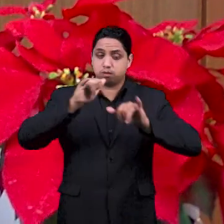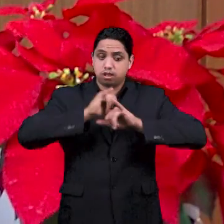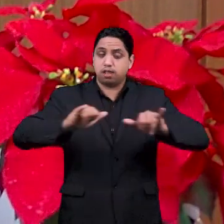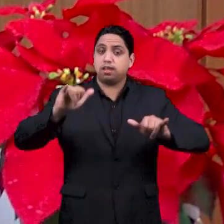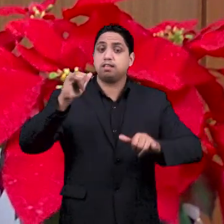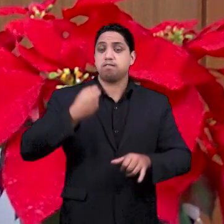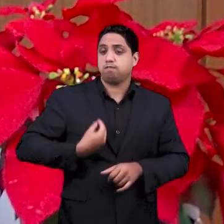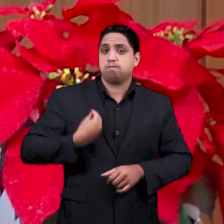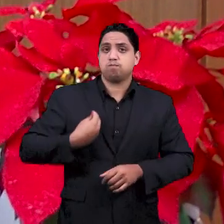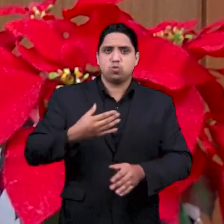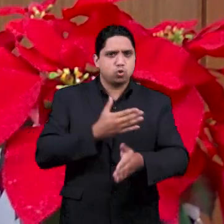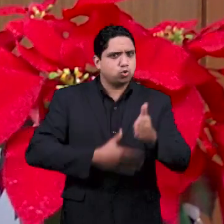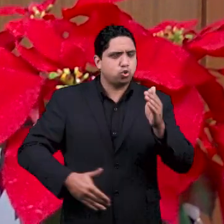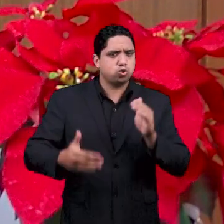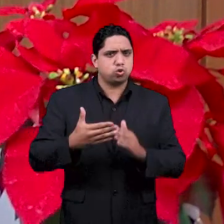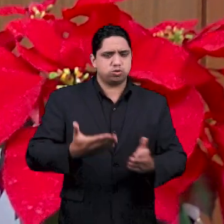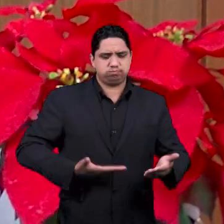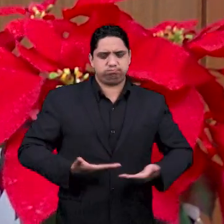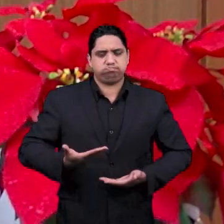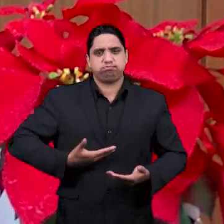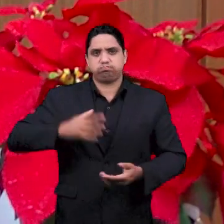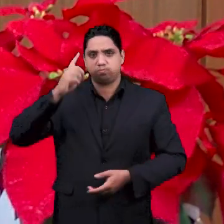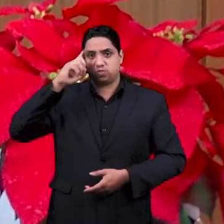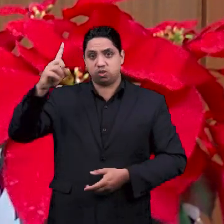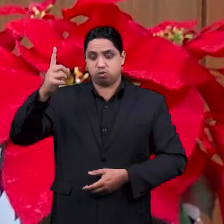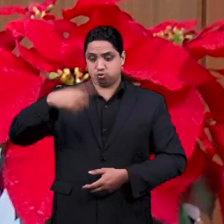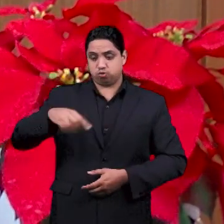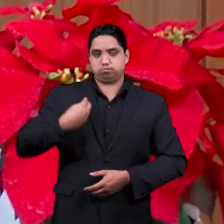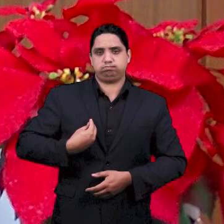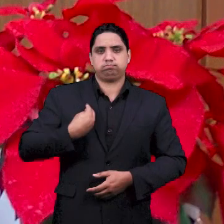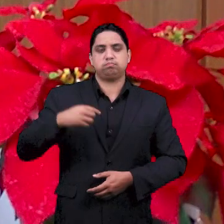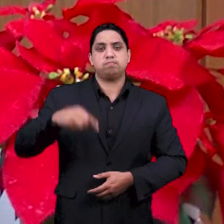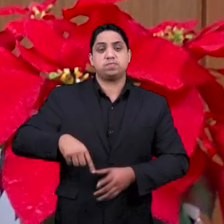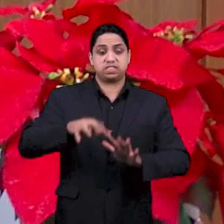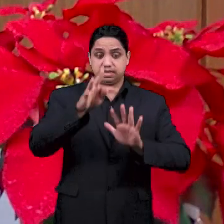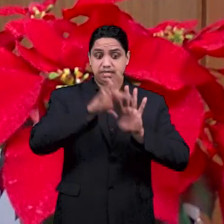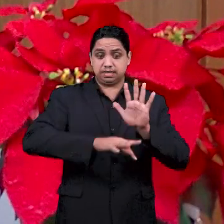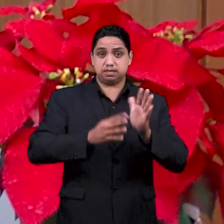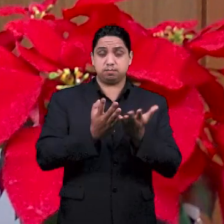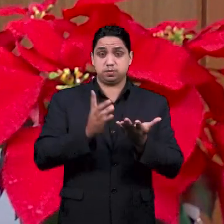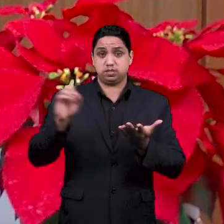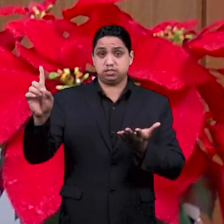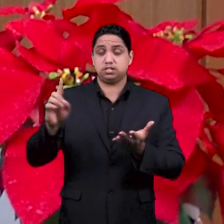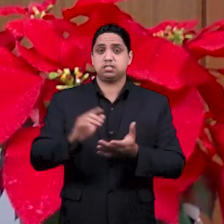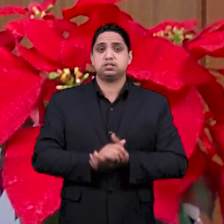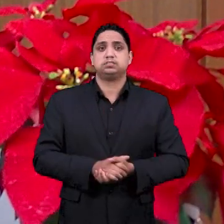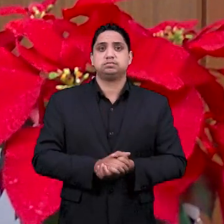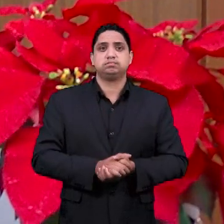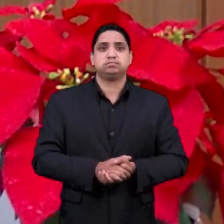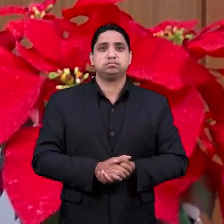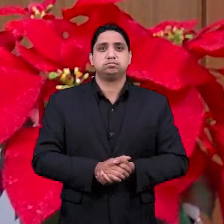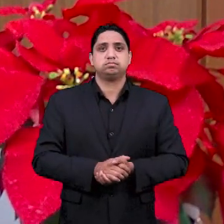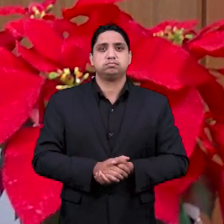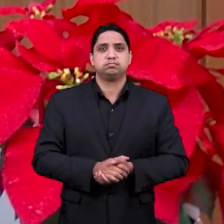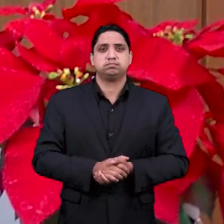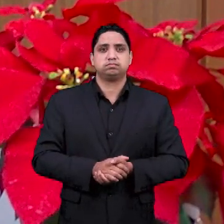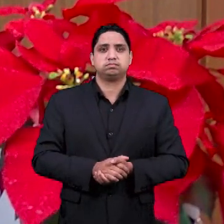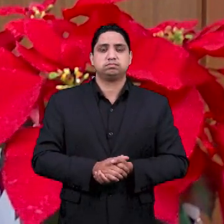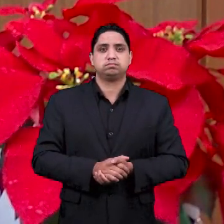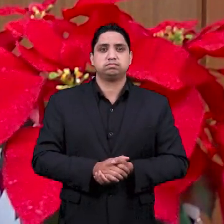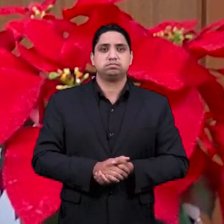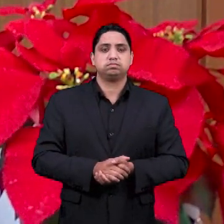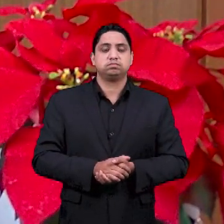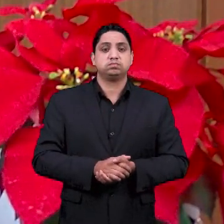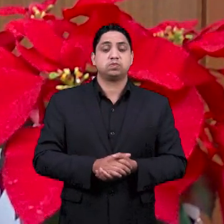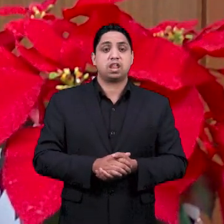и проповедовали его. Всем, кто вокруг нас. И текст, который мы зачитаем сейчас, находится